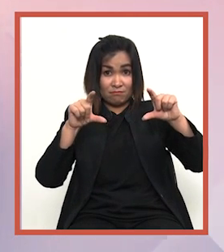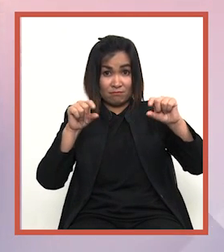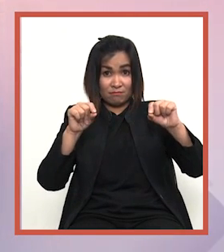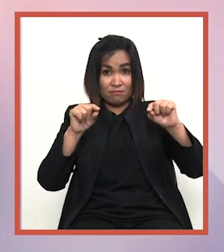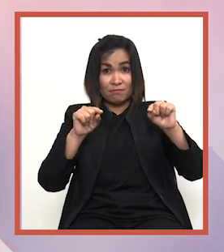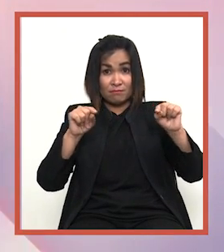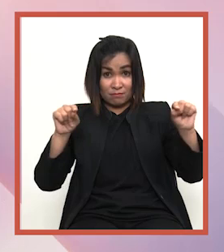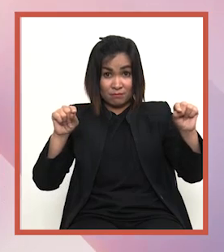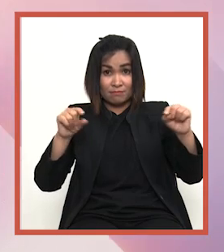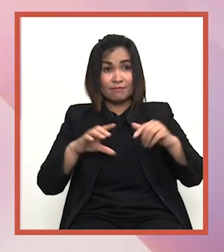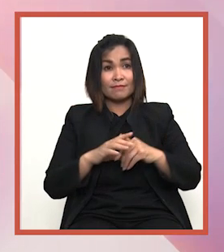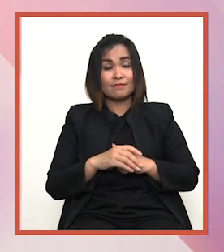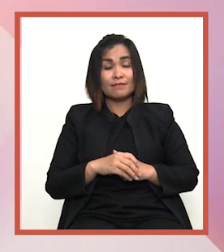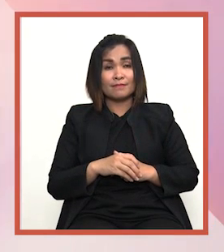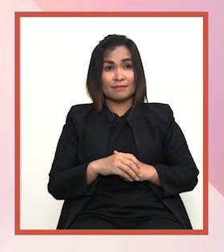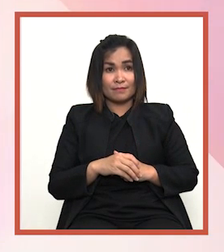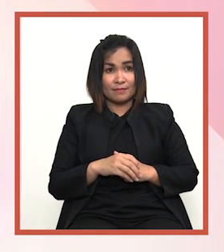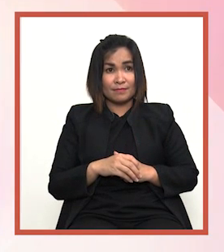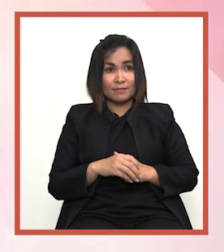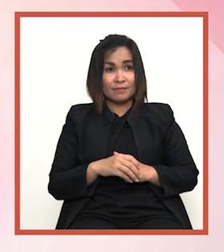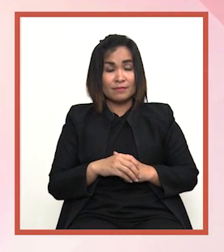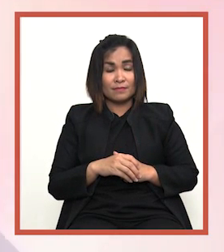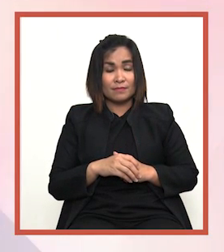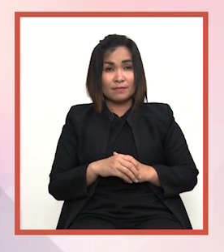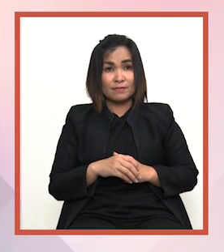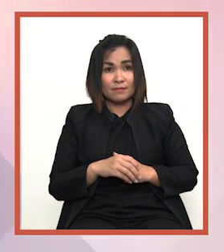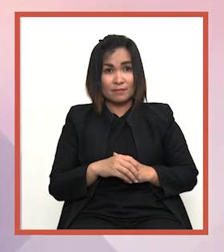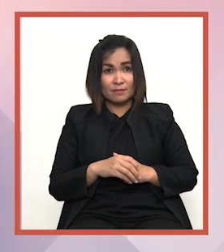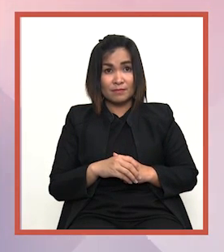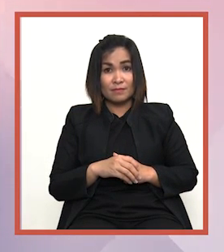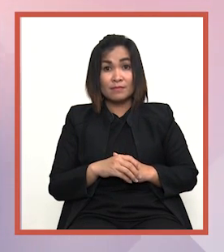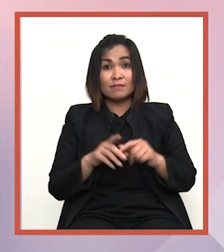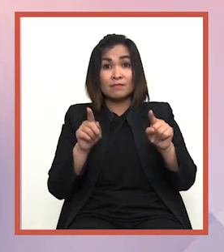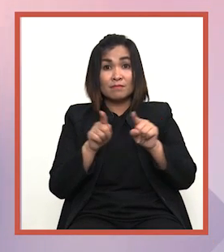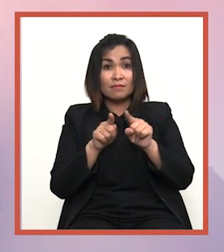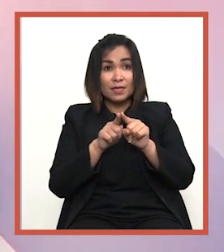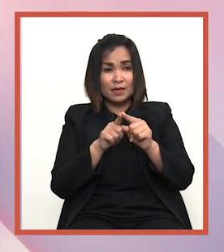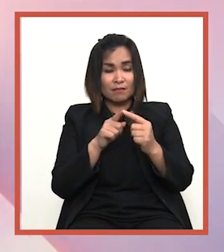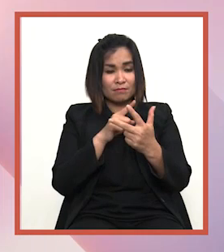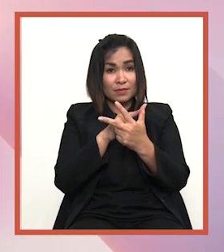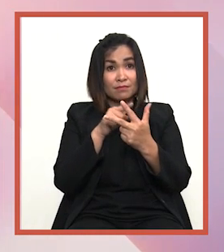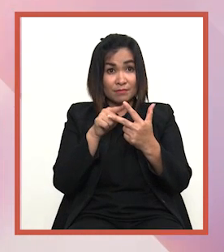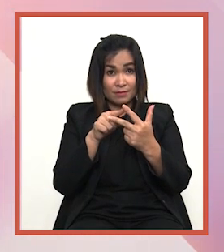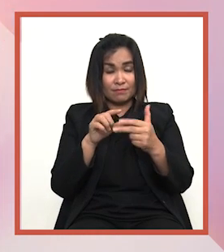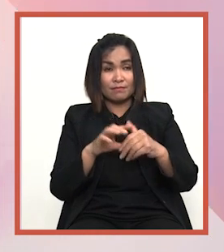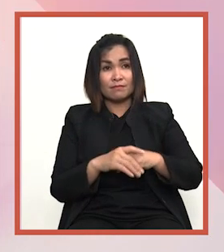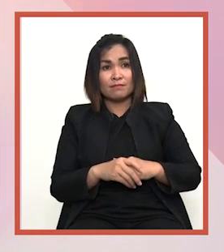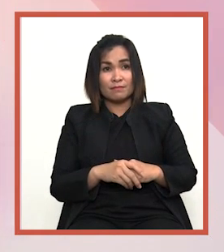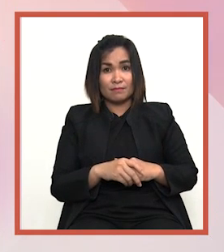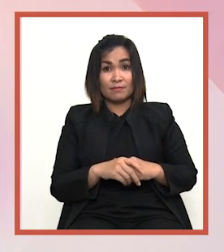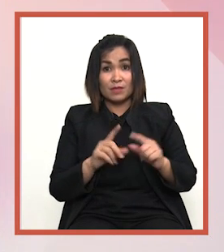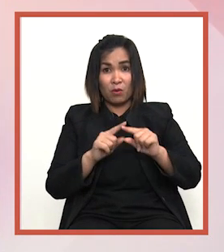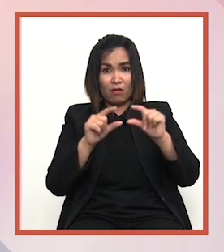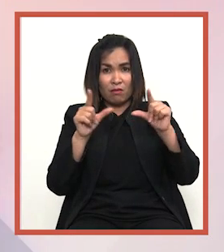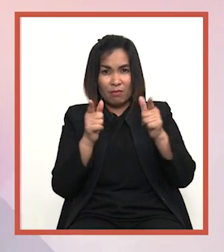นะครับมีขีดออกนะครับทางด้านซ้ายและด้านขวาทั้งสองด้านนะครับนะเป็นสี่เหลี่ยมผืนผ้านะครับจะแนวยาวนิดห